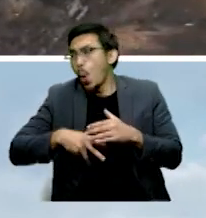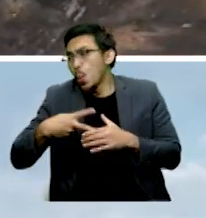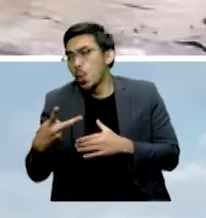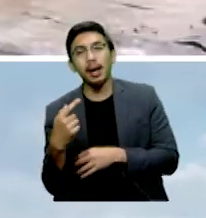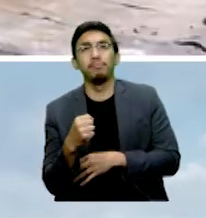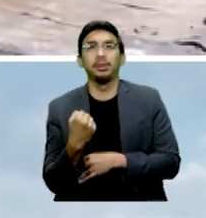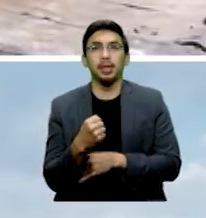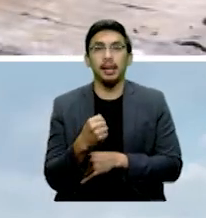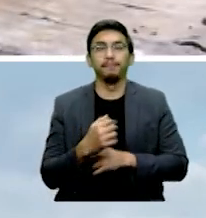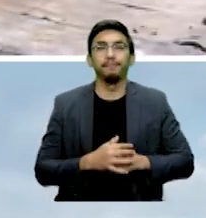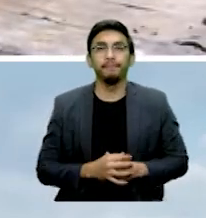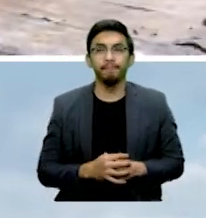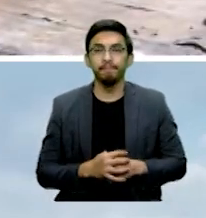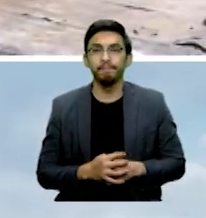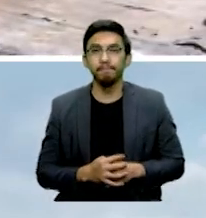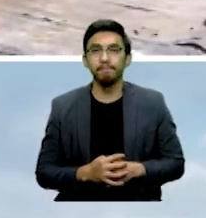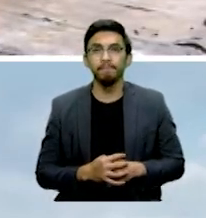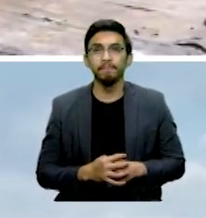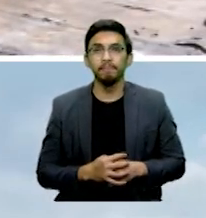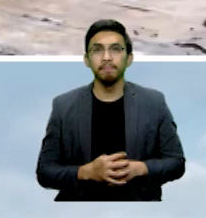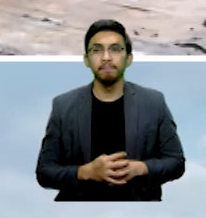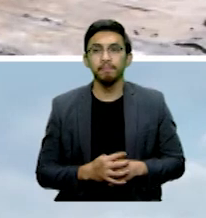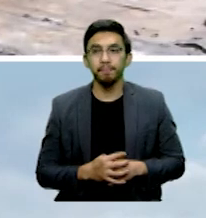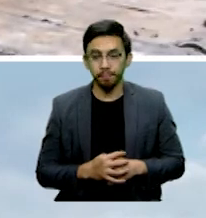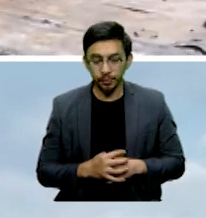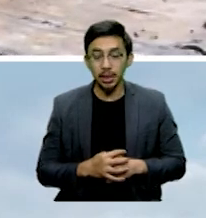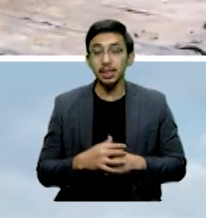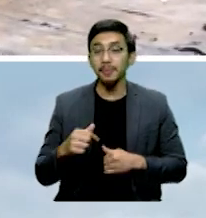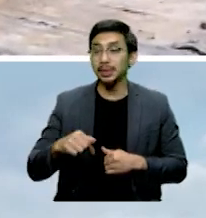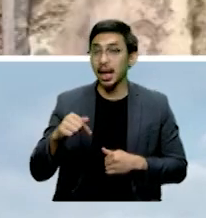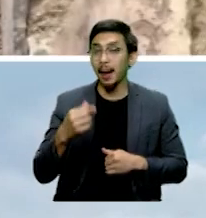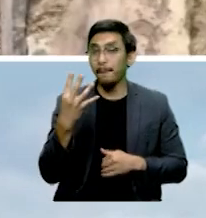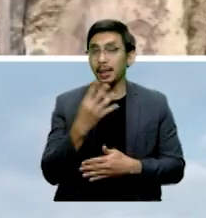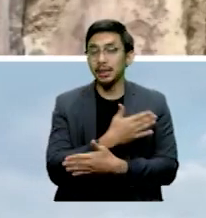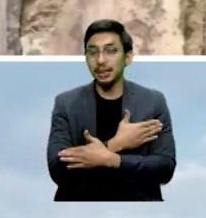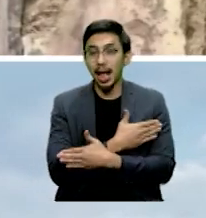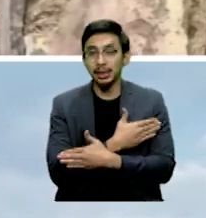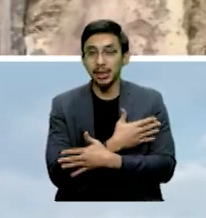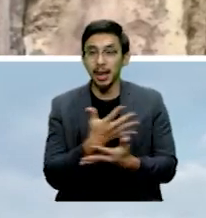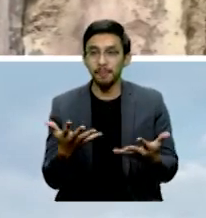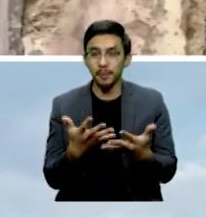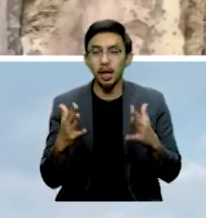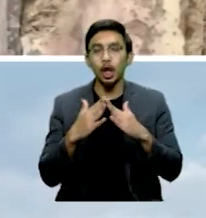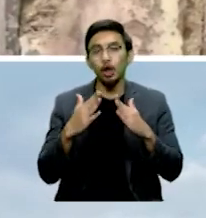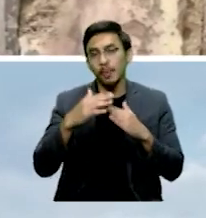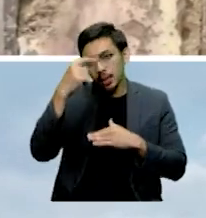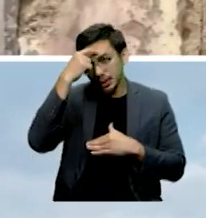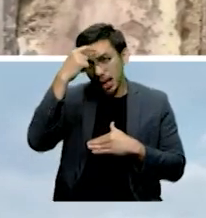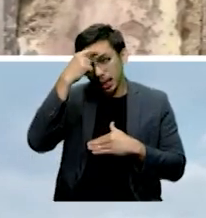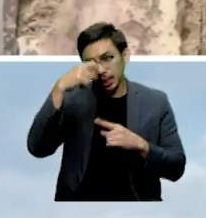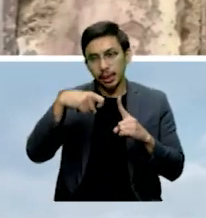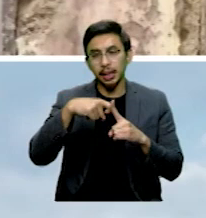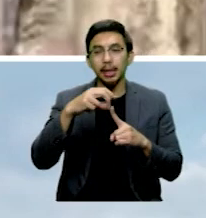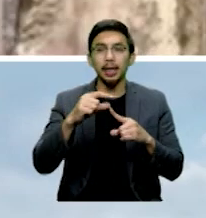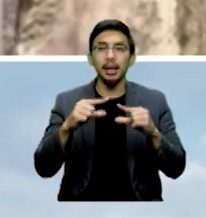saat kebakaran terjadi. Dari informasi yang kami dapatkan saat ini 4 jenazah tengah berada di Rumah Sakit Polri Kramat Jati, dan nantinya pada